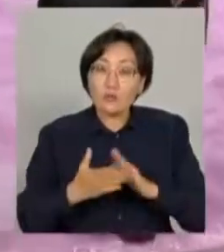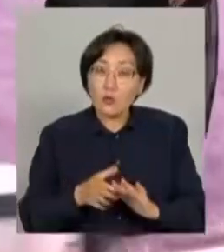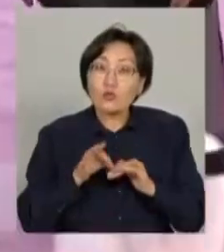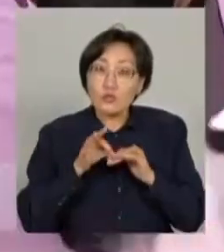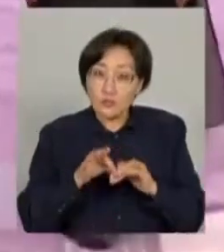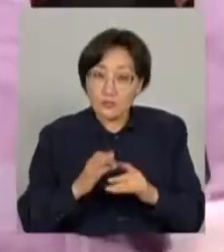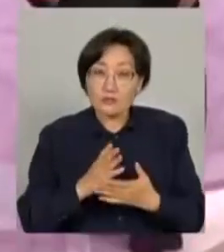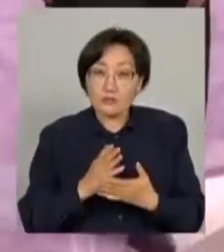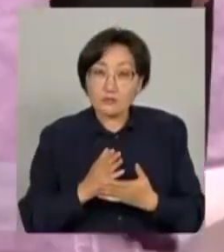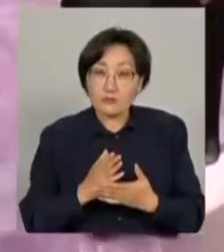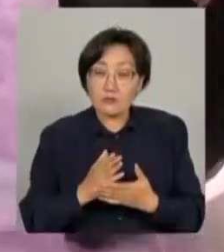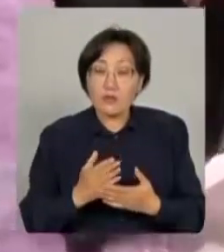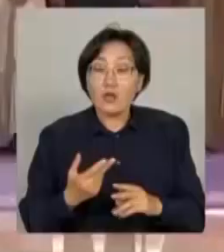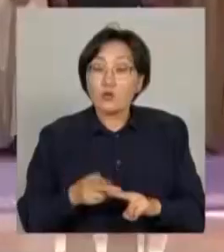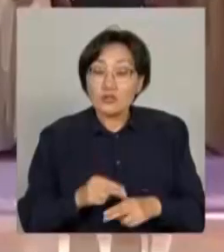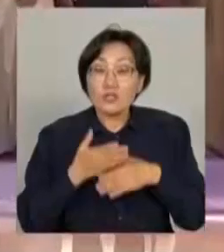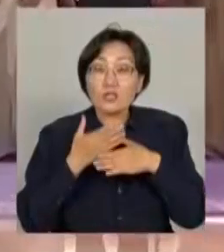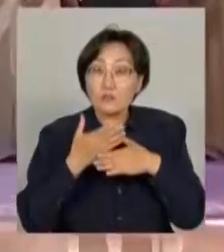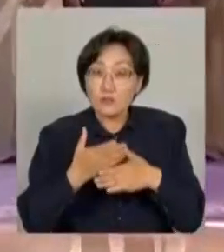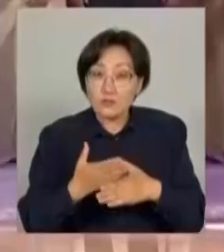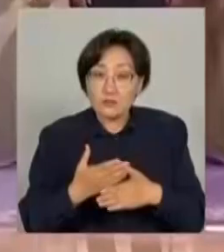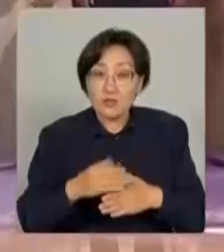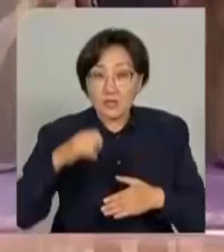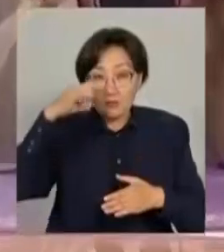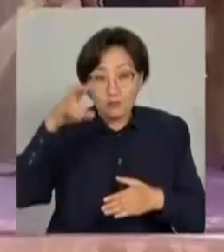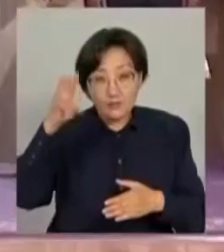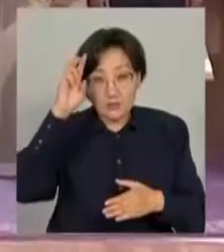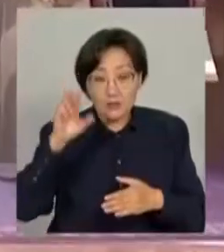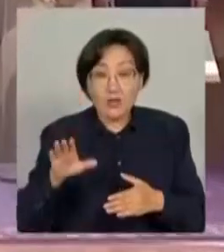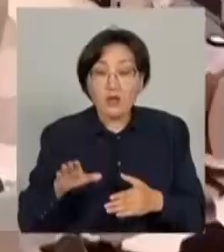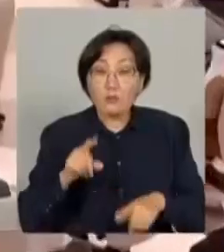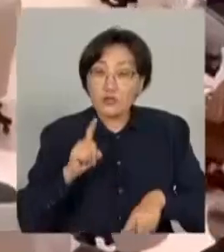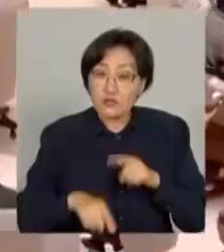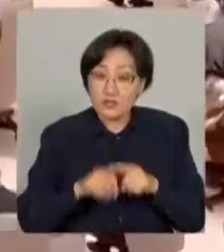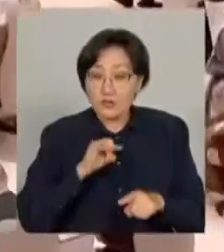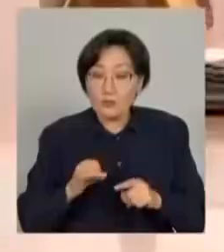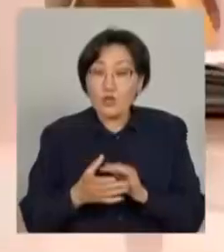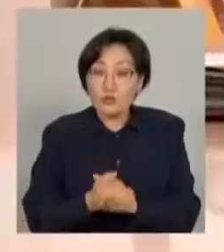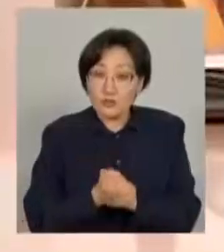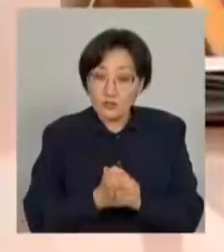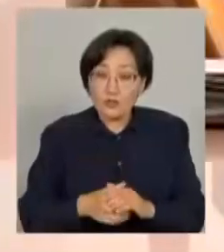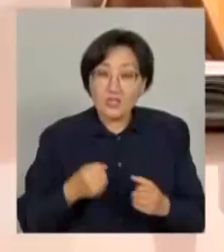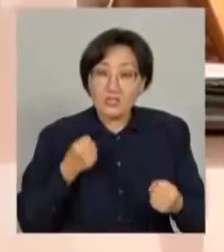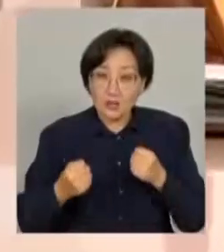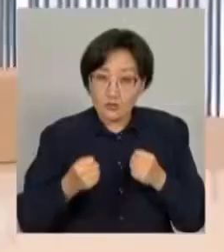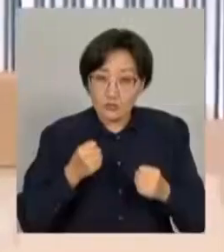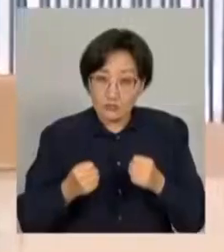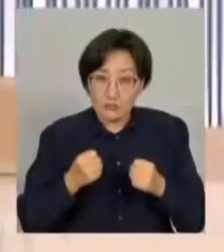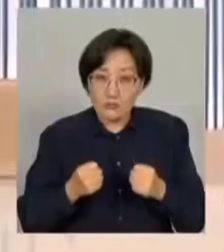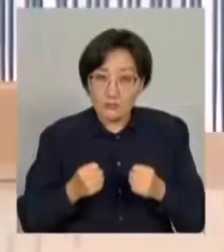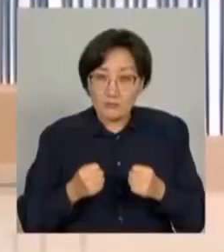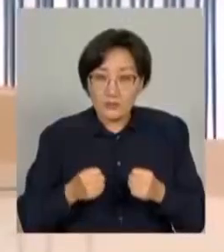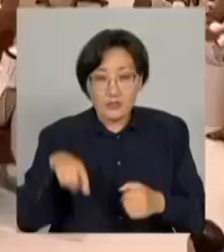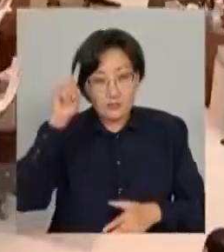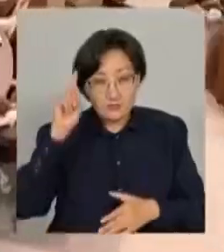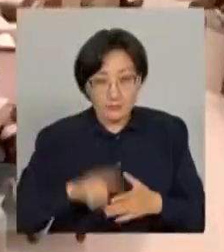жатыр. Соның арқасында елдеріміздің бауырластығы және достығы нығая түсетіні сөзсіз.